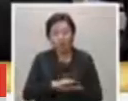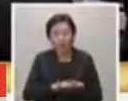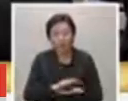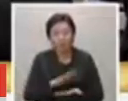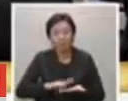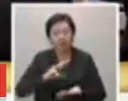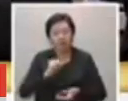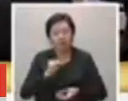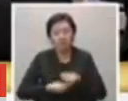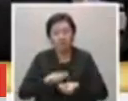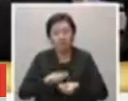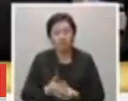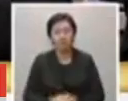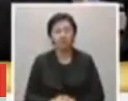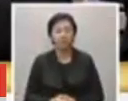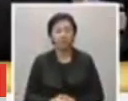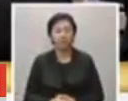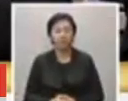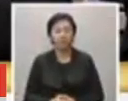ล้วอะ